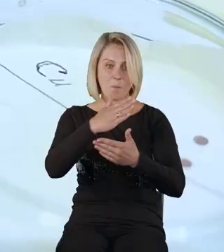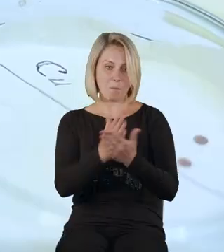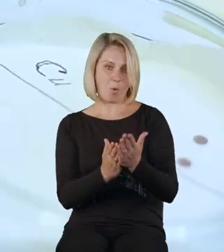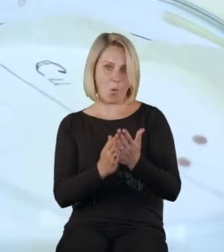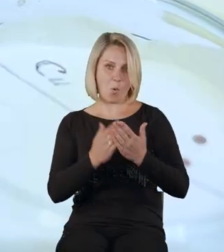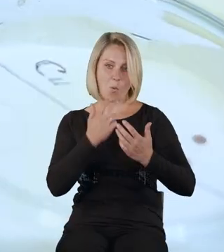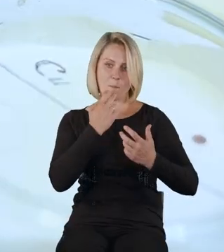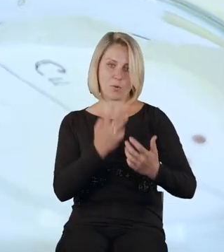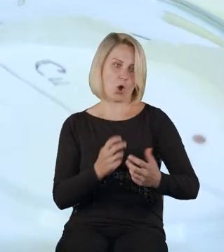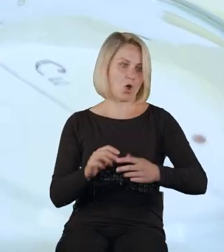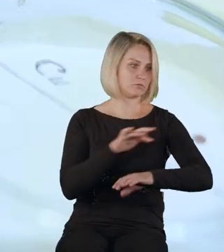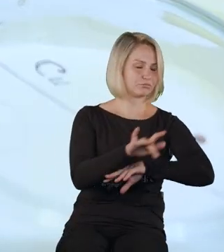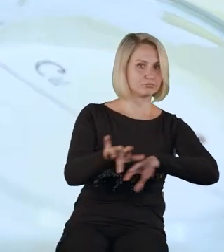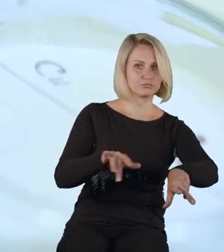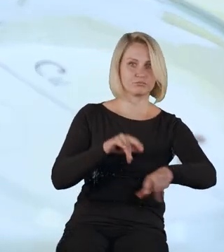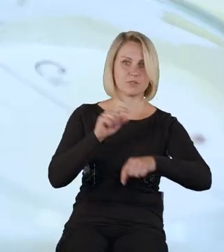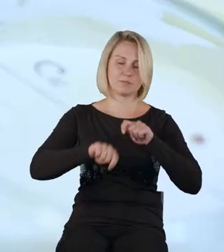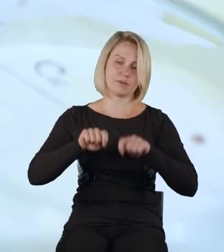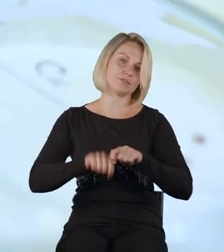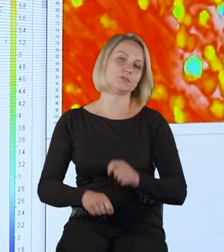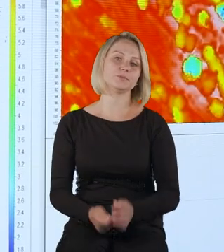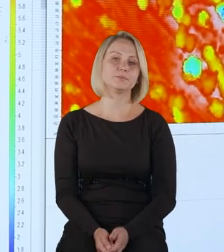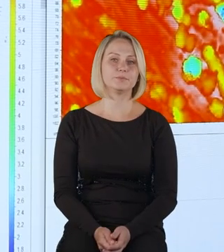skali nanometrycznej.